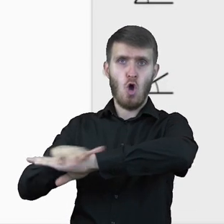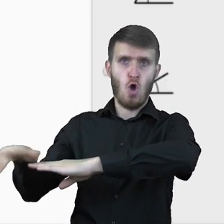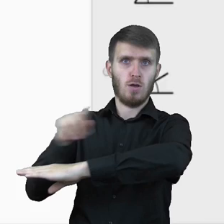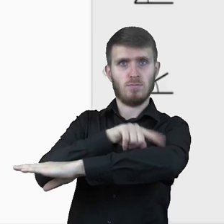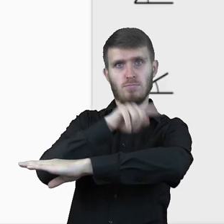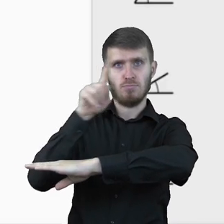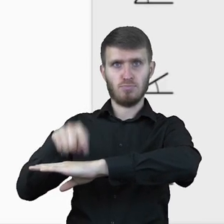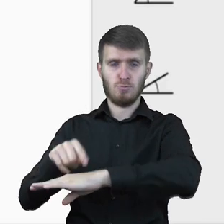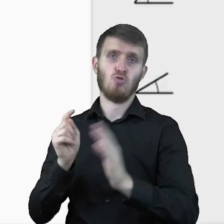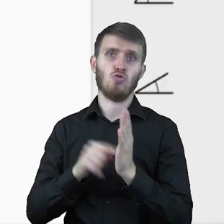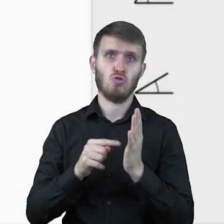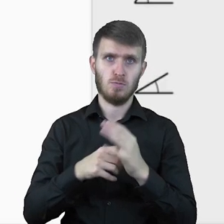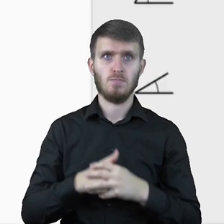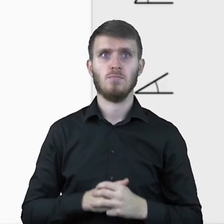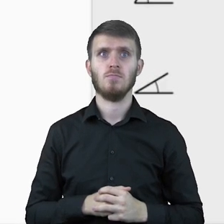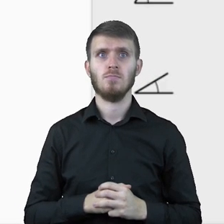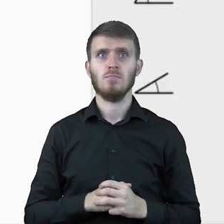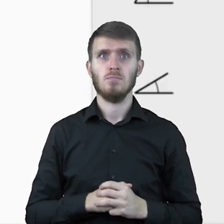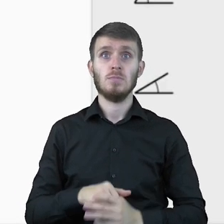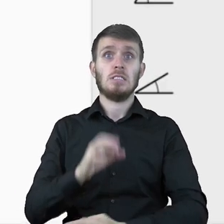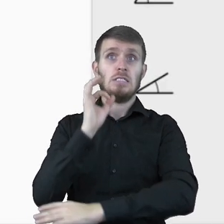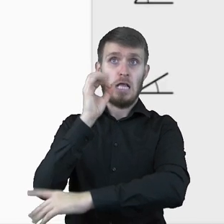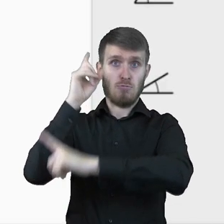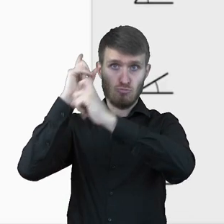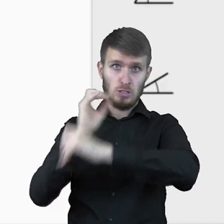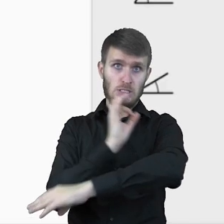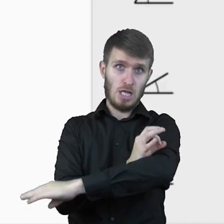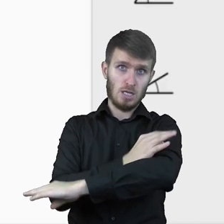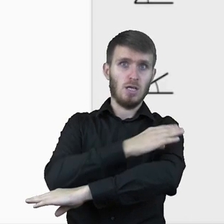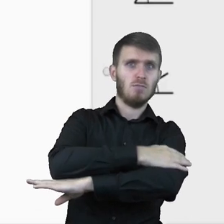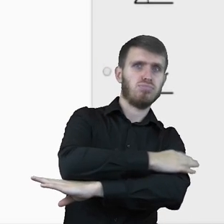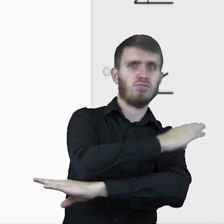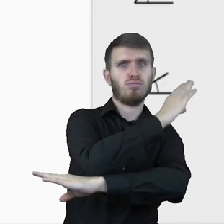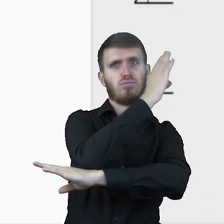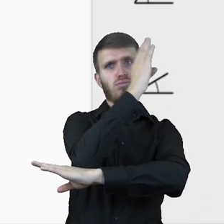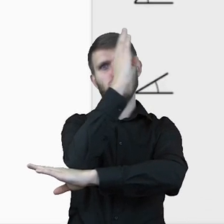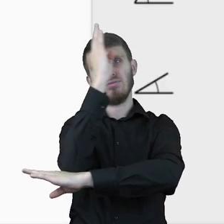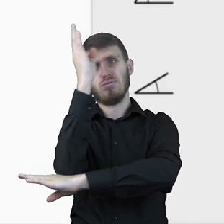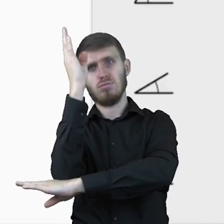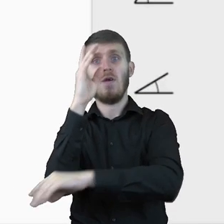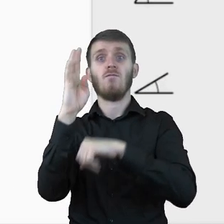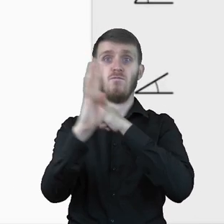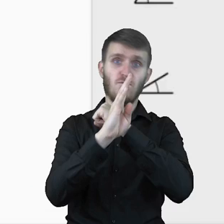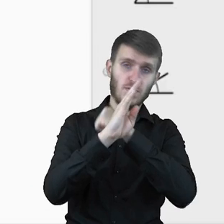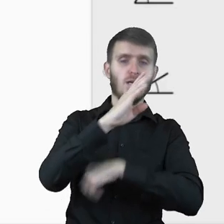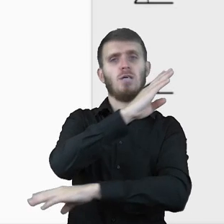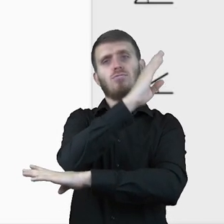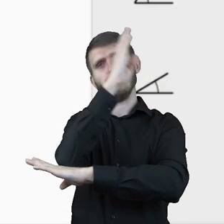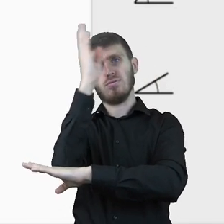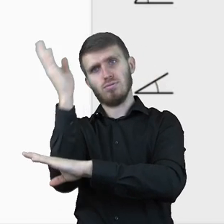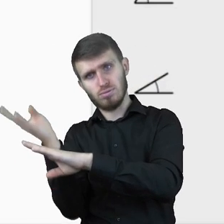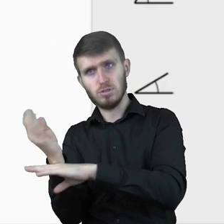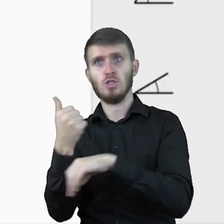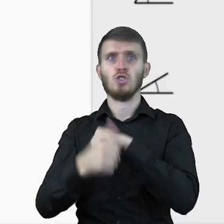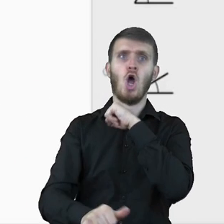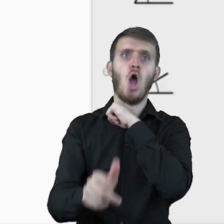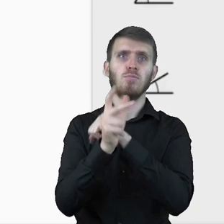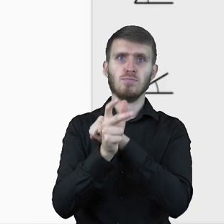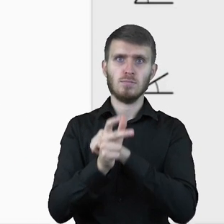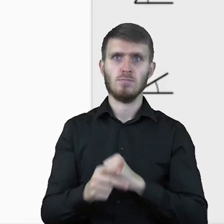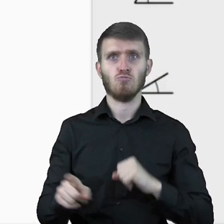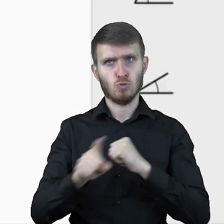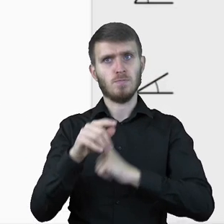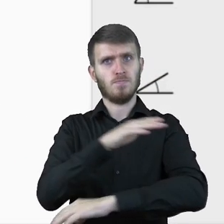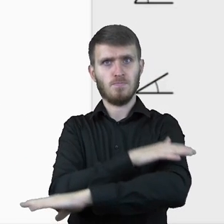to właśnie jest taki kąt. Czyli mamy linię, zaznaczony tutaj łuk. Czyli idziemy od zera i to jedno ramię się obraca